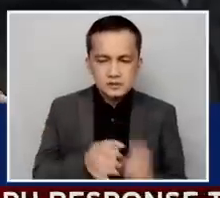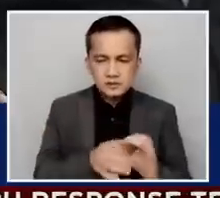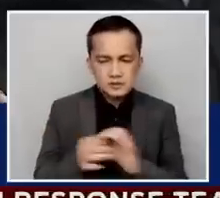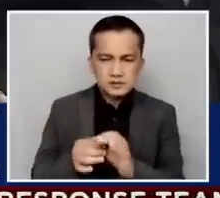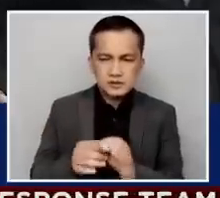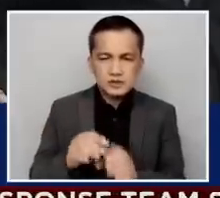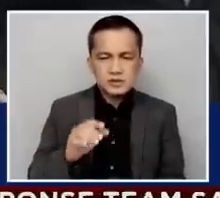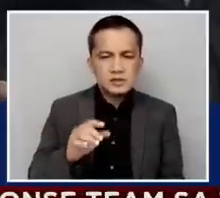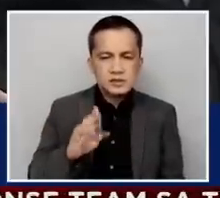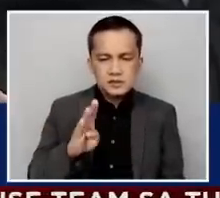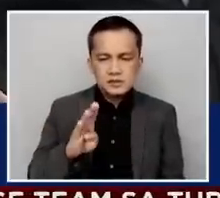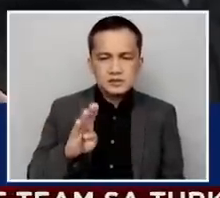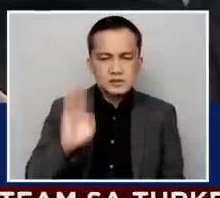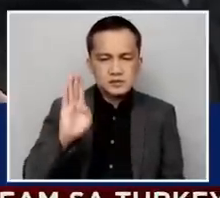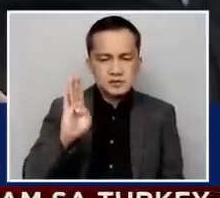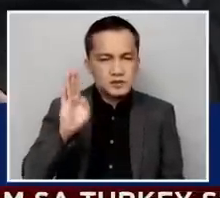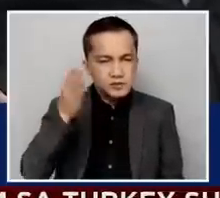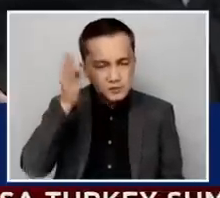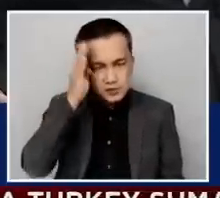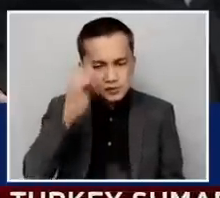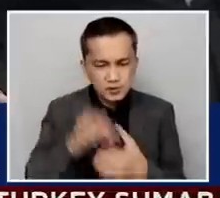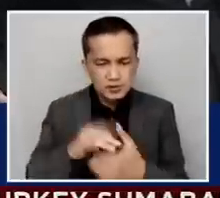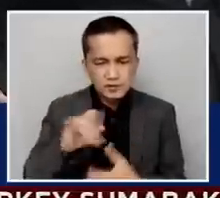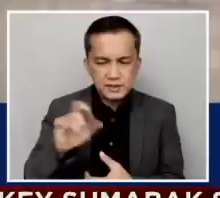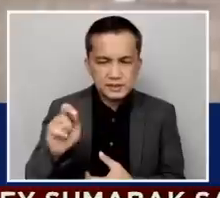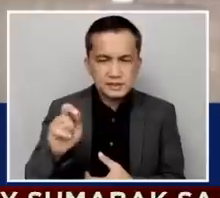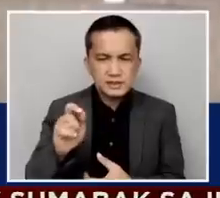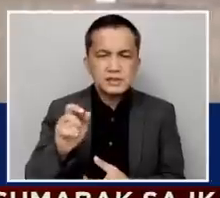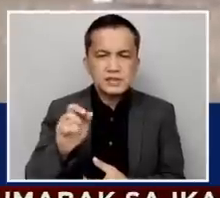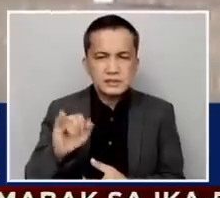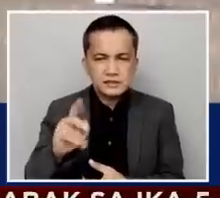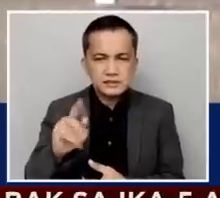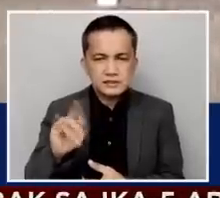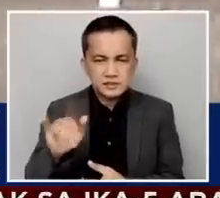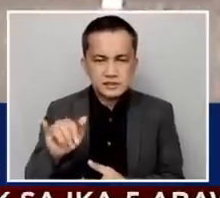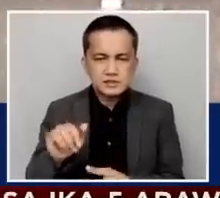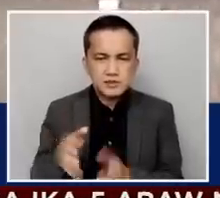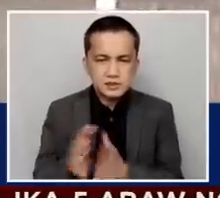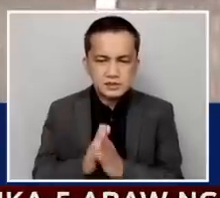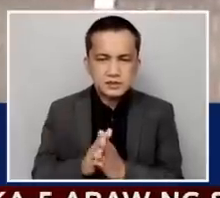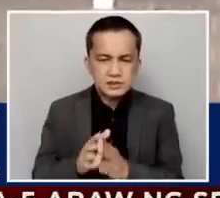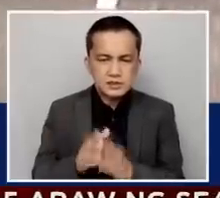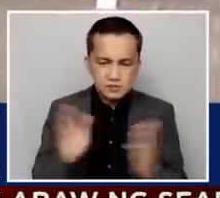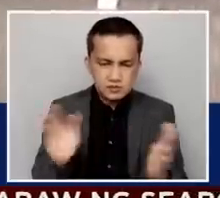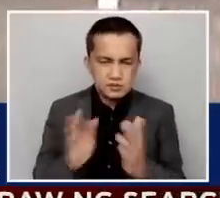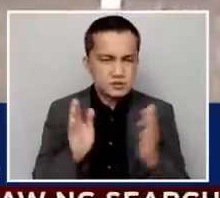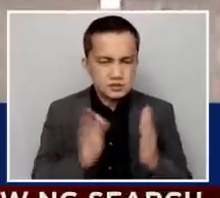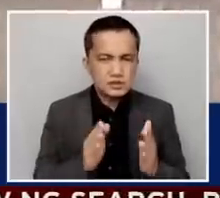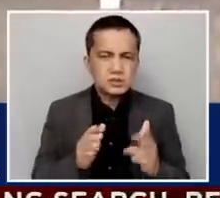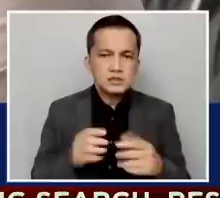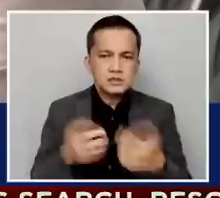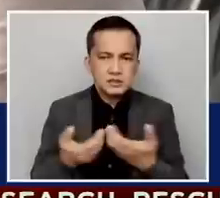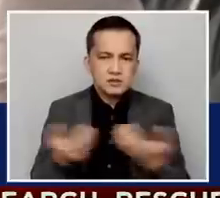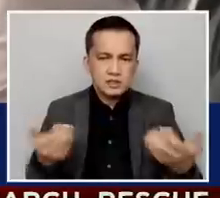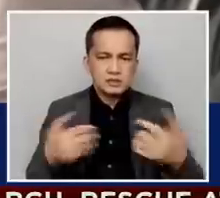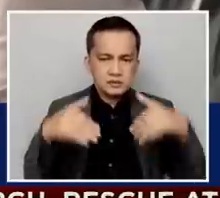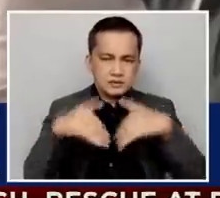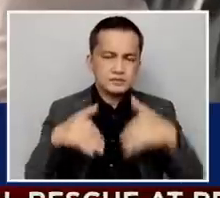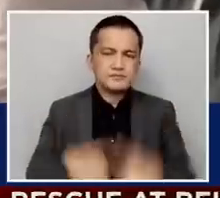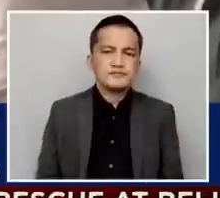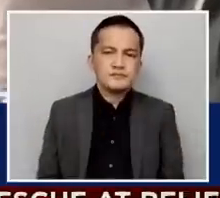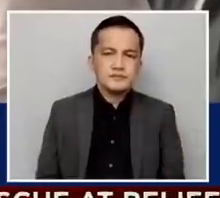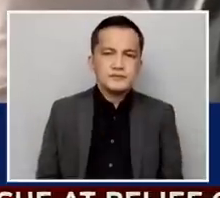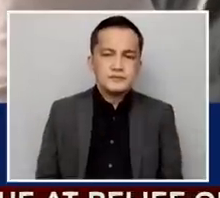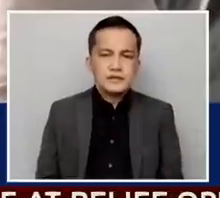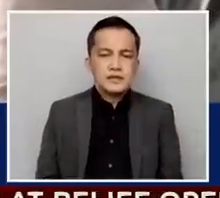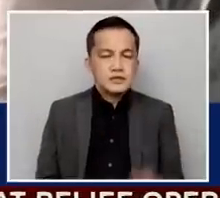of Plant Industry, humiling si Riguyal ng executive session. Pati si Cruz pinaharap rin sa hiwalay na executive session. Sabi ni